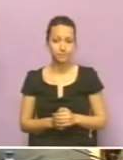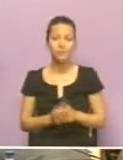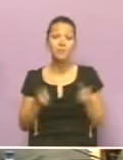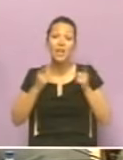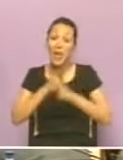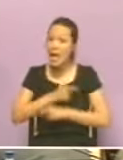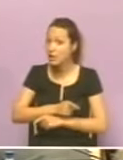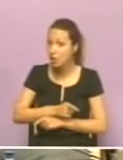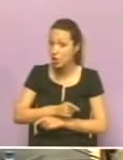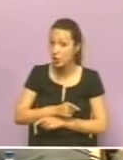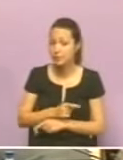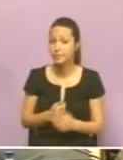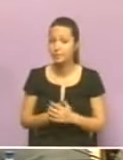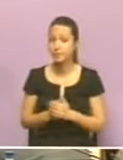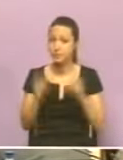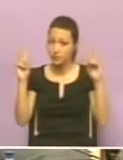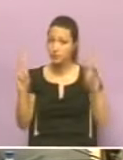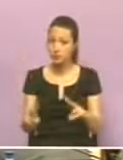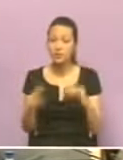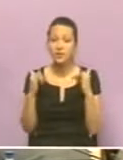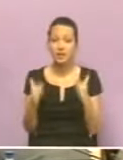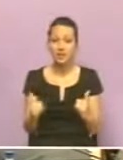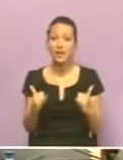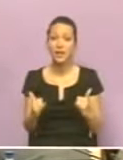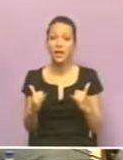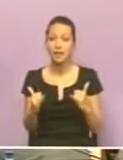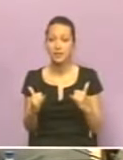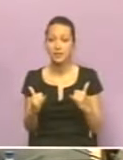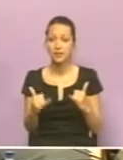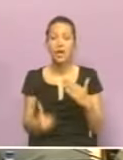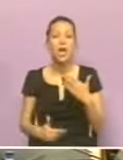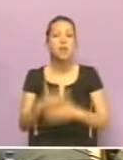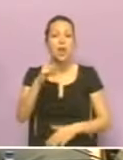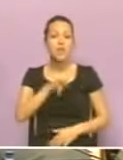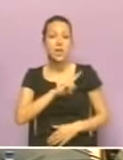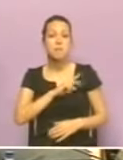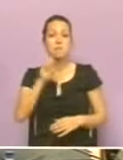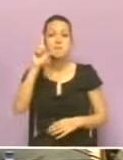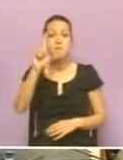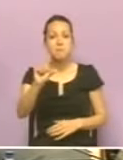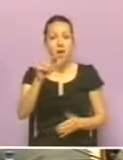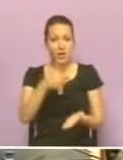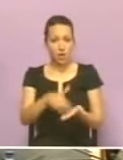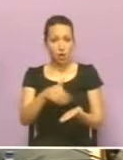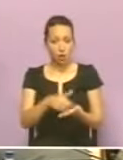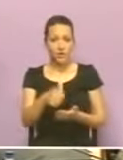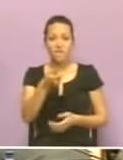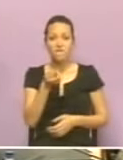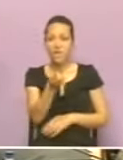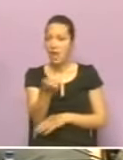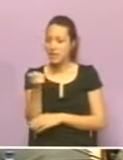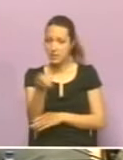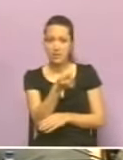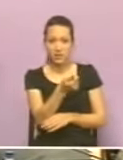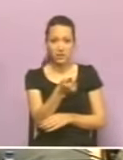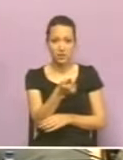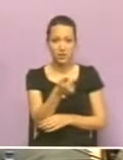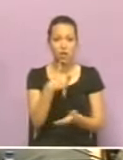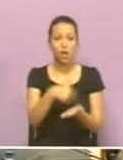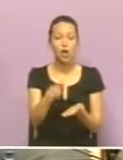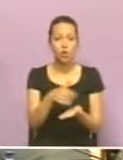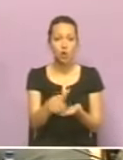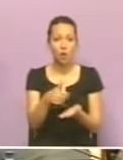Nažalost, činjenica je da danas grad ima manje troškove za finansiranje troškova boravka